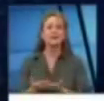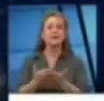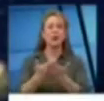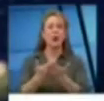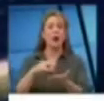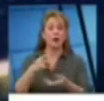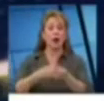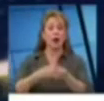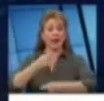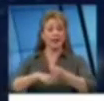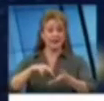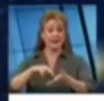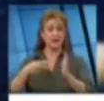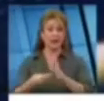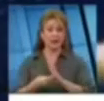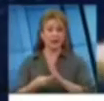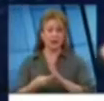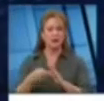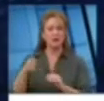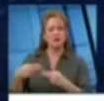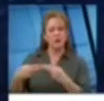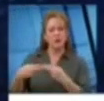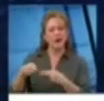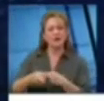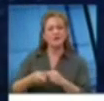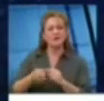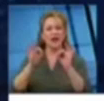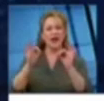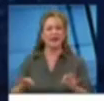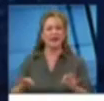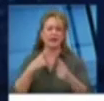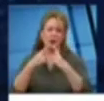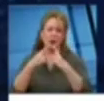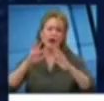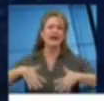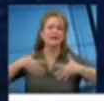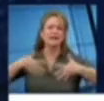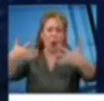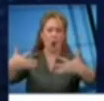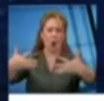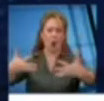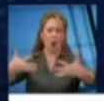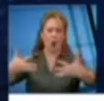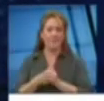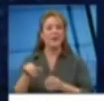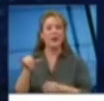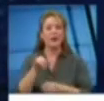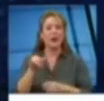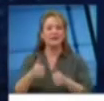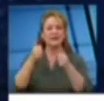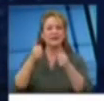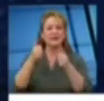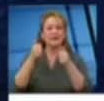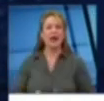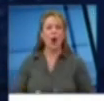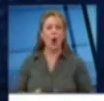האסטרטגי, ה-MOU, שאמור בקרוב להתחיל הדיון לעשור הבא. עכשיו, איזה שר ביטחון יישלח